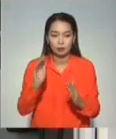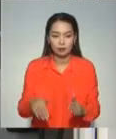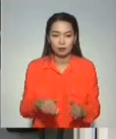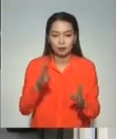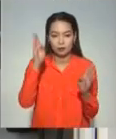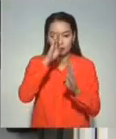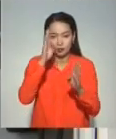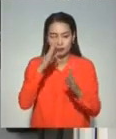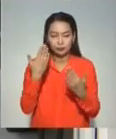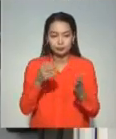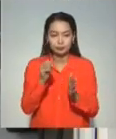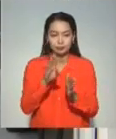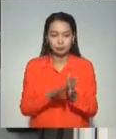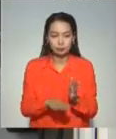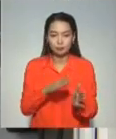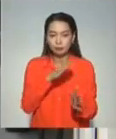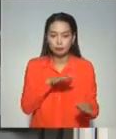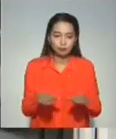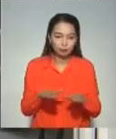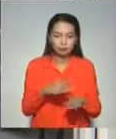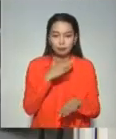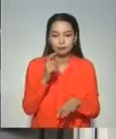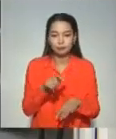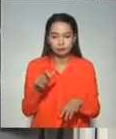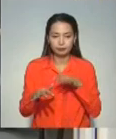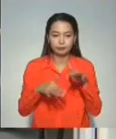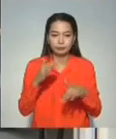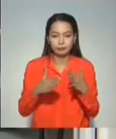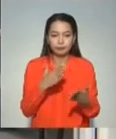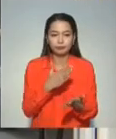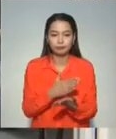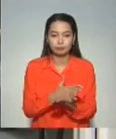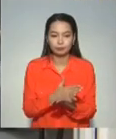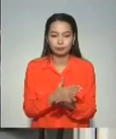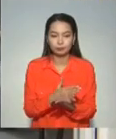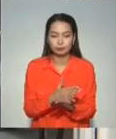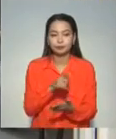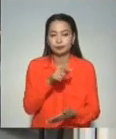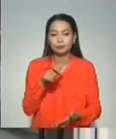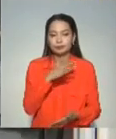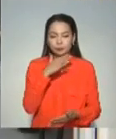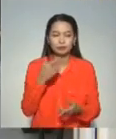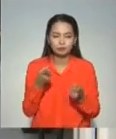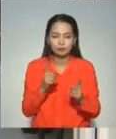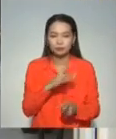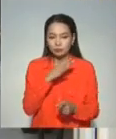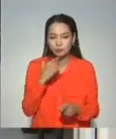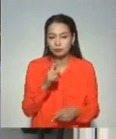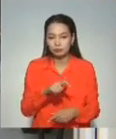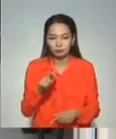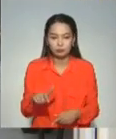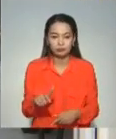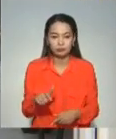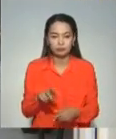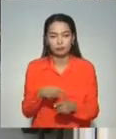айының бұзылуына байланысты көктайғақпен өте көп адам келіп жатыр. Адам көп, шынында да көп адам.